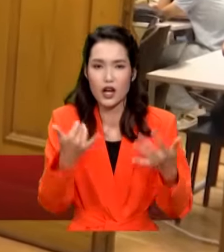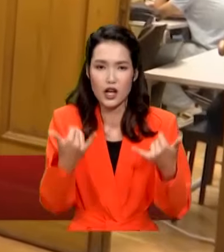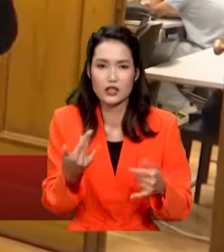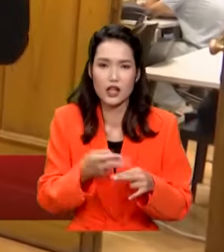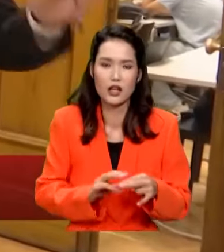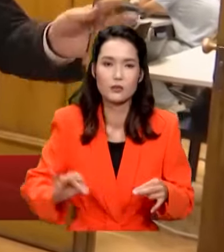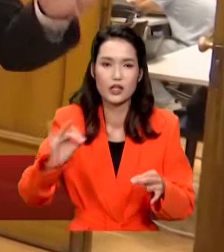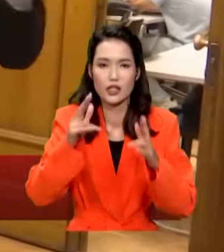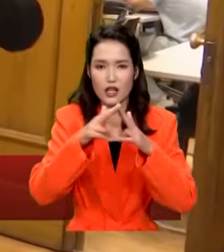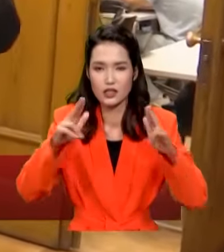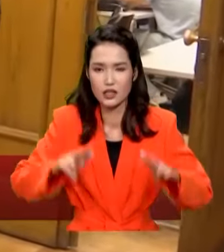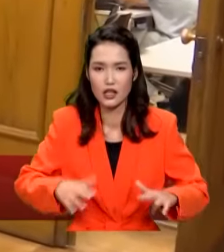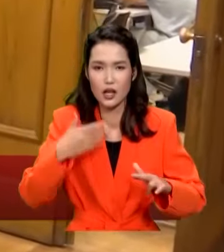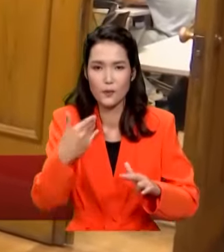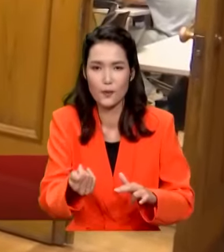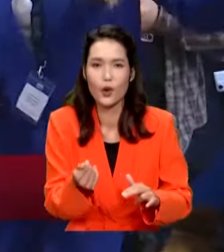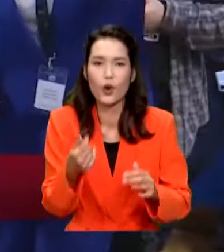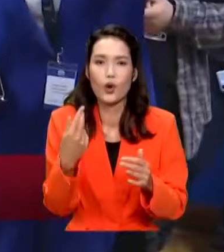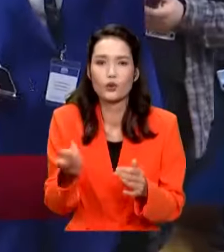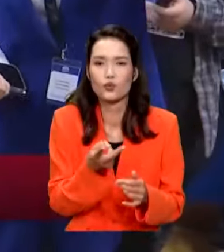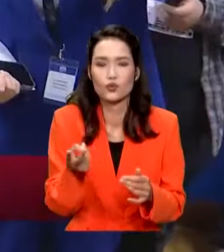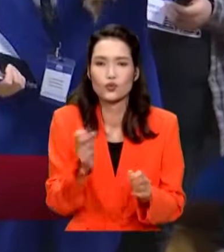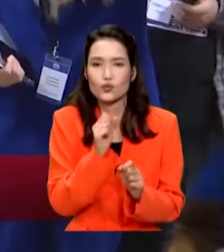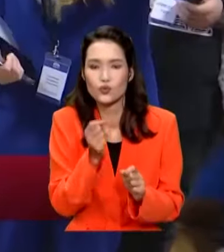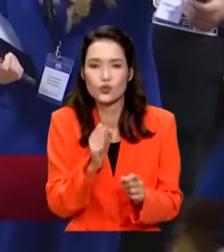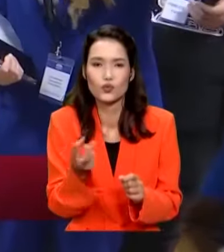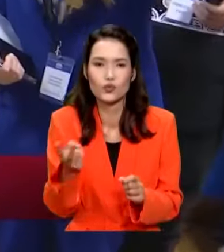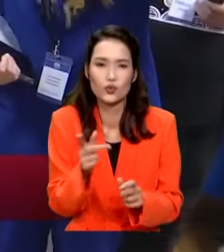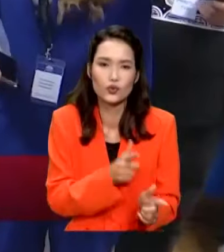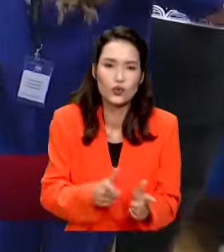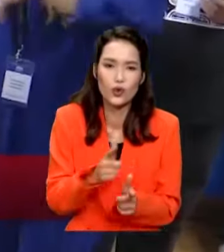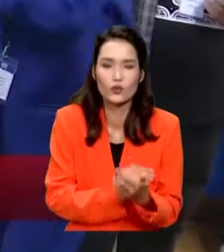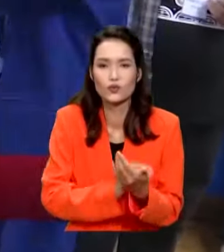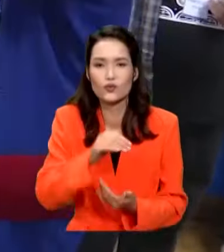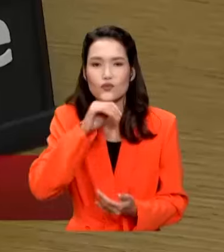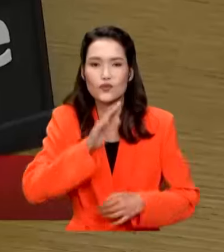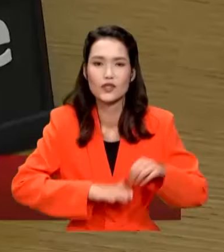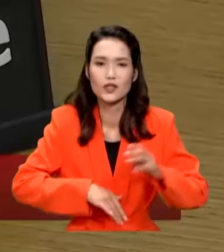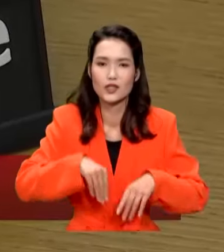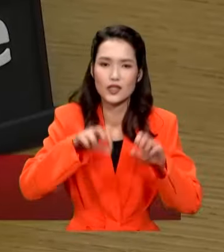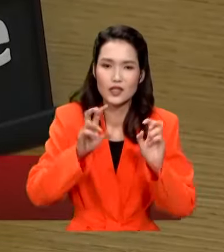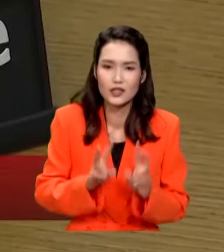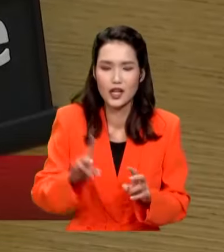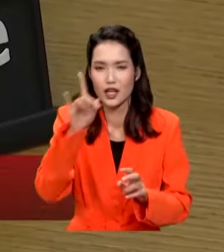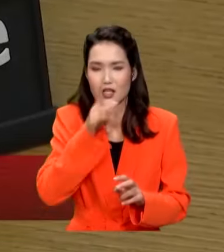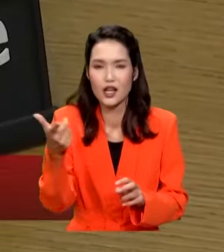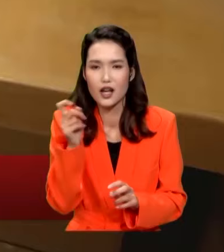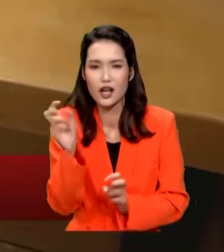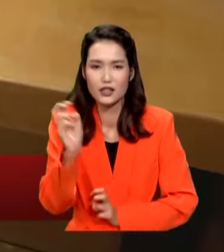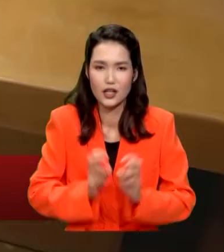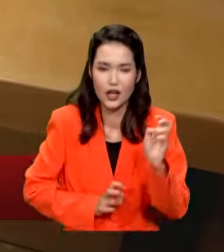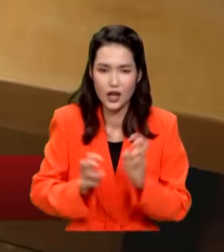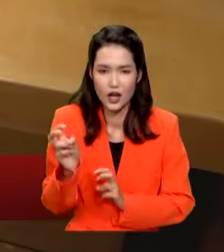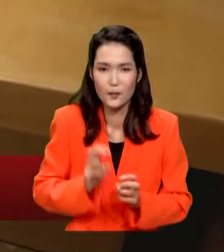этом историческом здании находится ведущий вуз страны. Здесь готовят высокопрофессиональных специалистов нефтегазовой промышленности